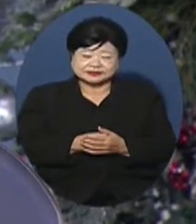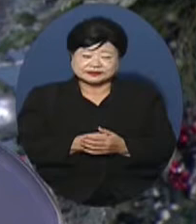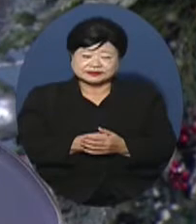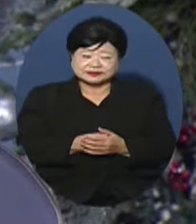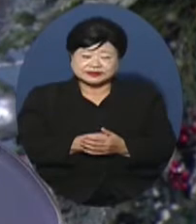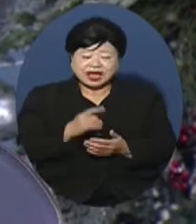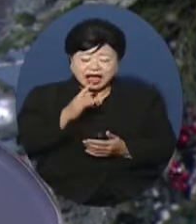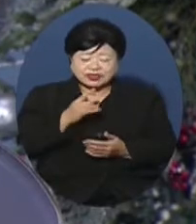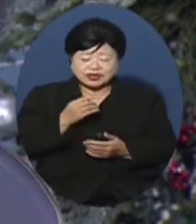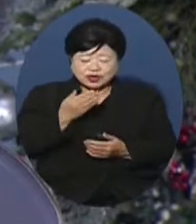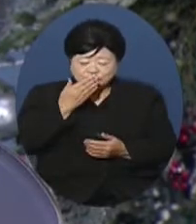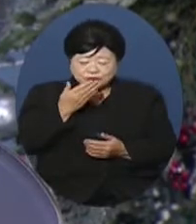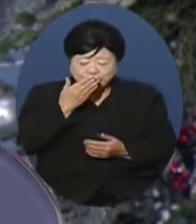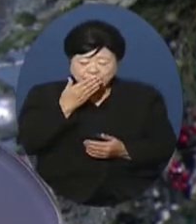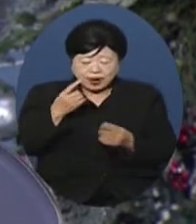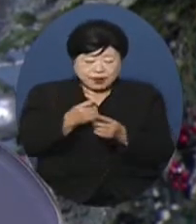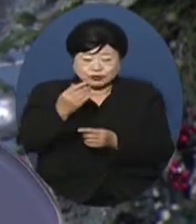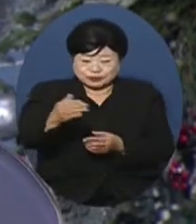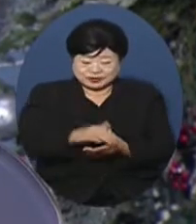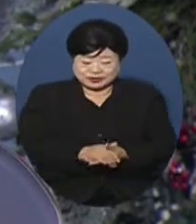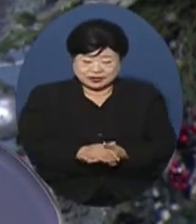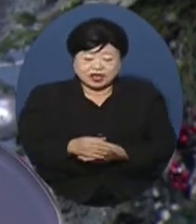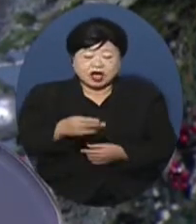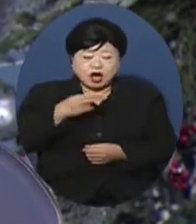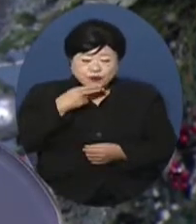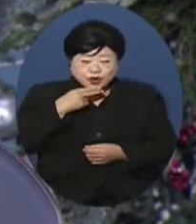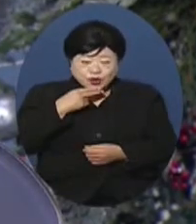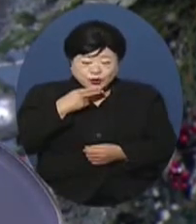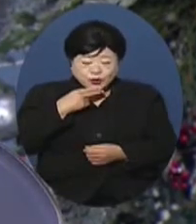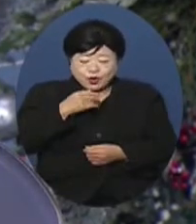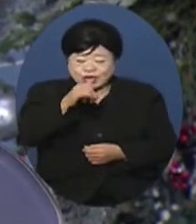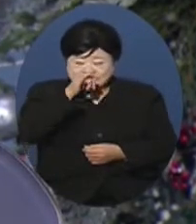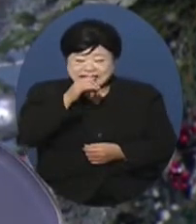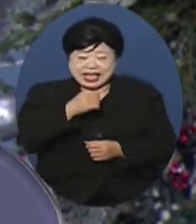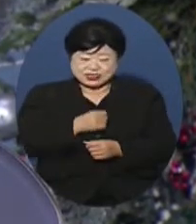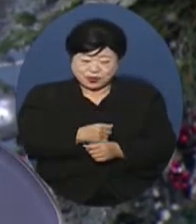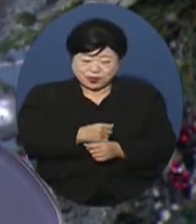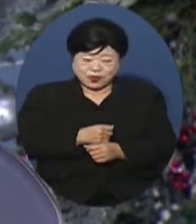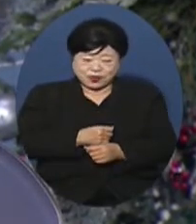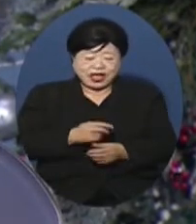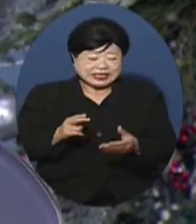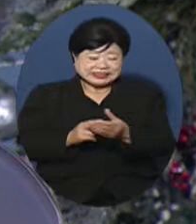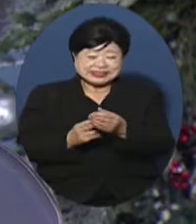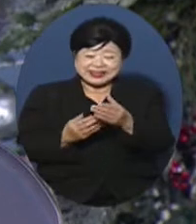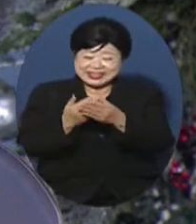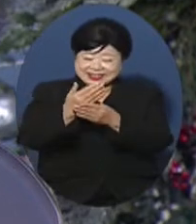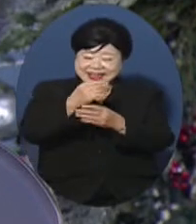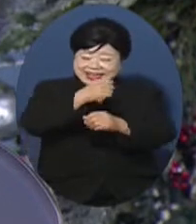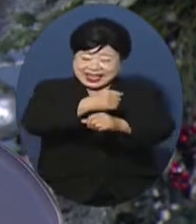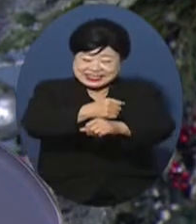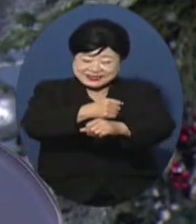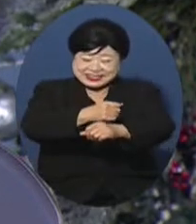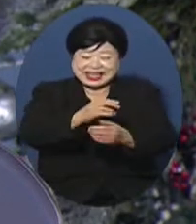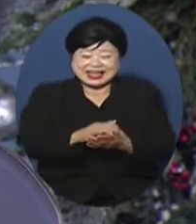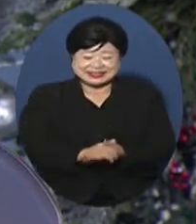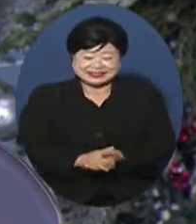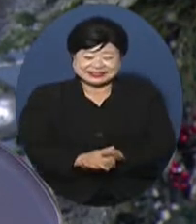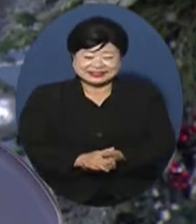되게 하는 것이오 없는 것을 있게 하시고 히 저게 일어나게 하십니다